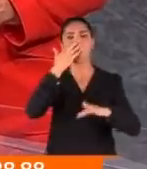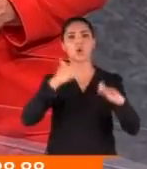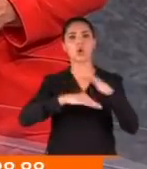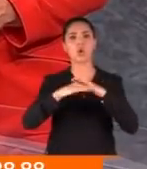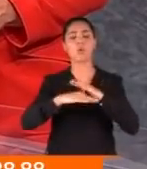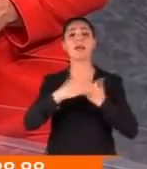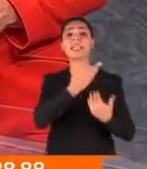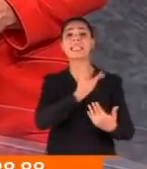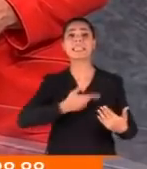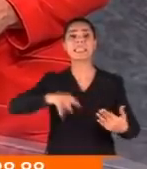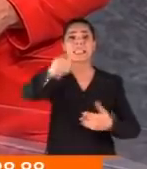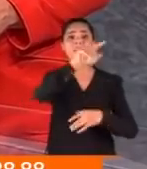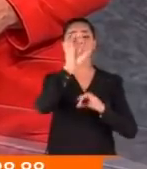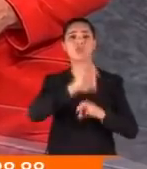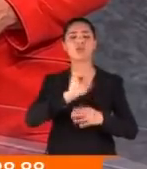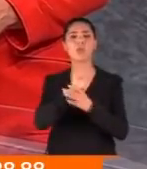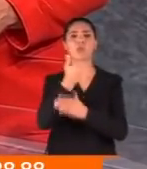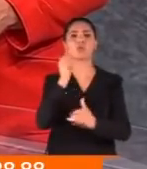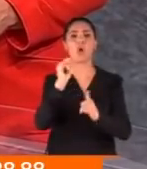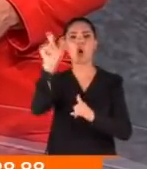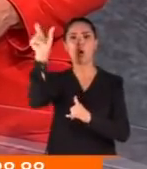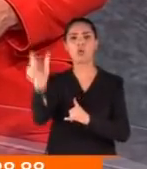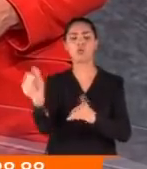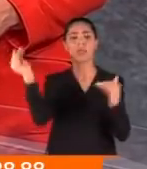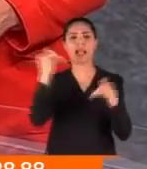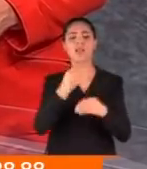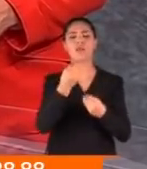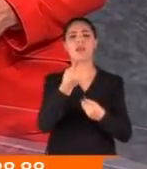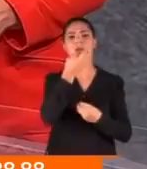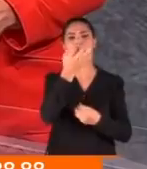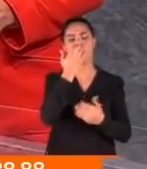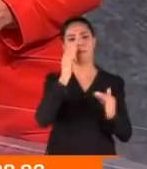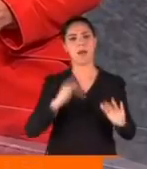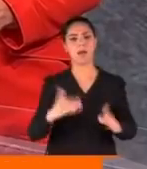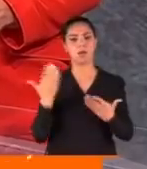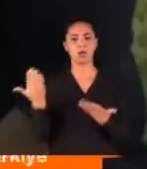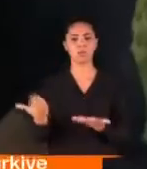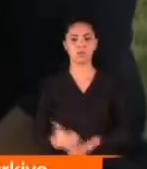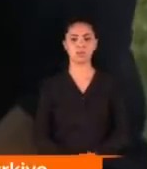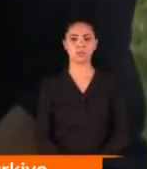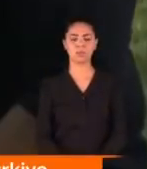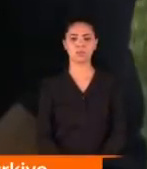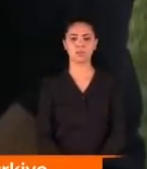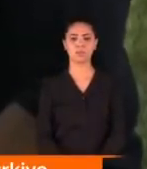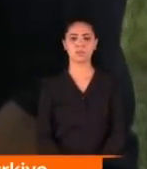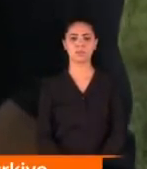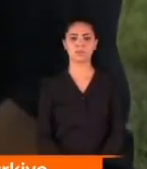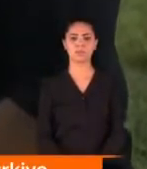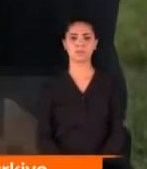kaldırıldı. Sevenleri şimdi usta oyuncudan gelecek iyi haberi bekliyor. Asım'ı